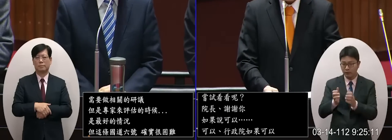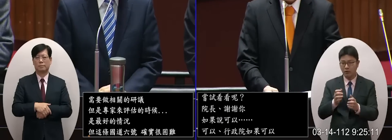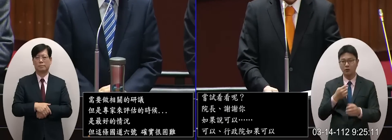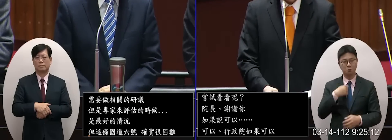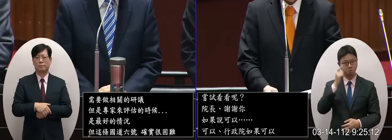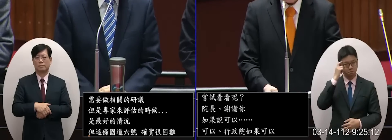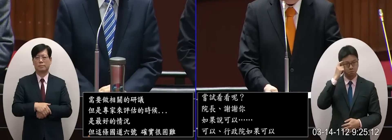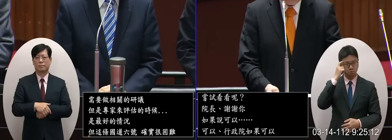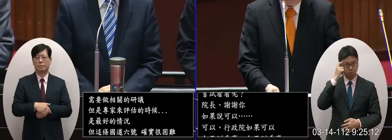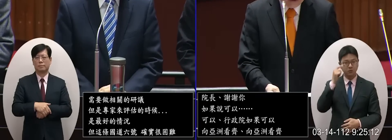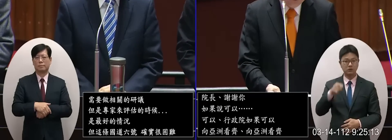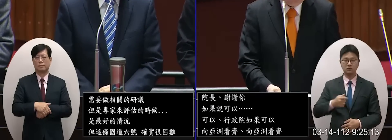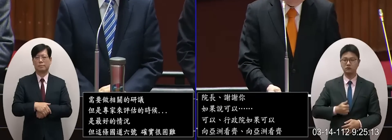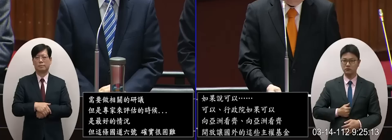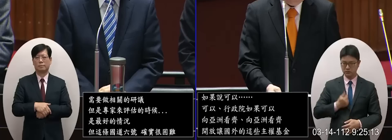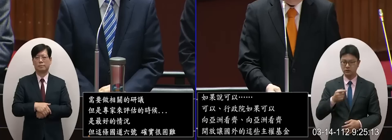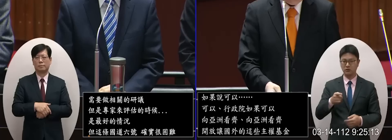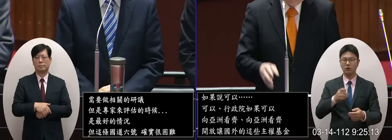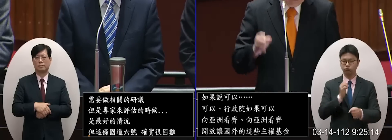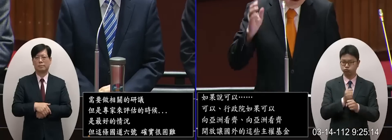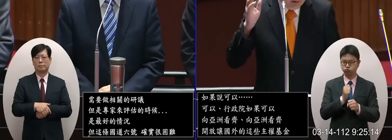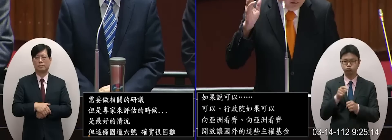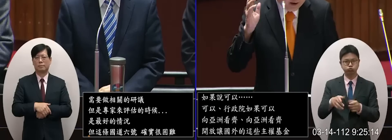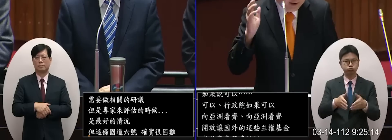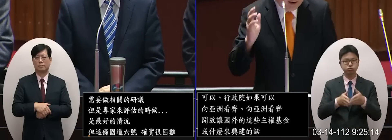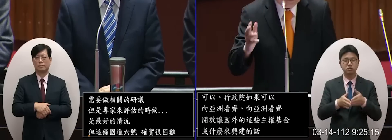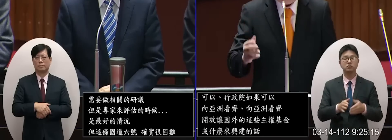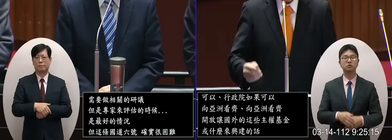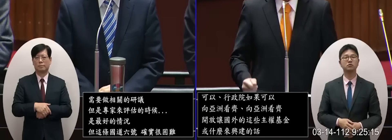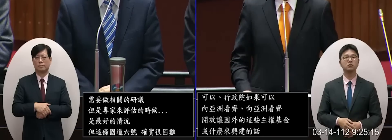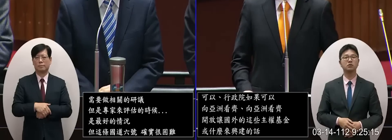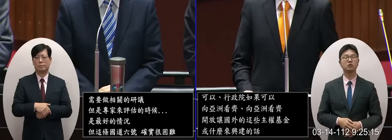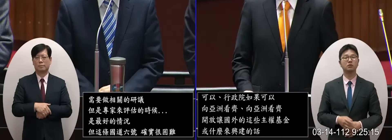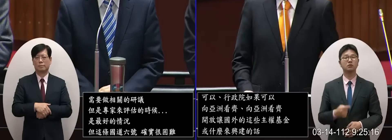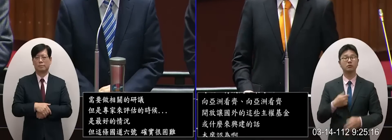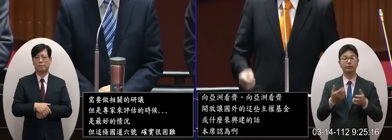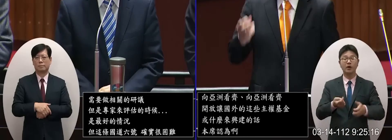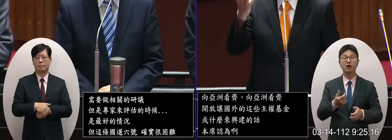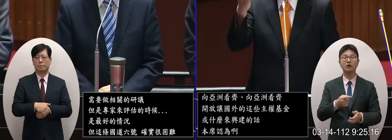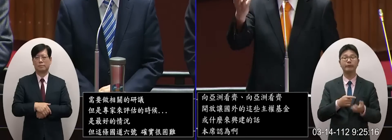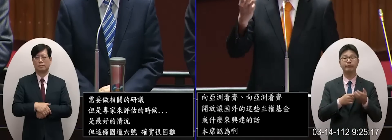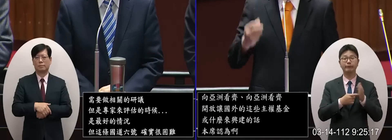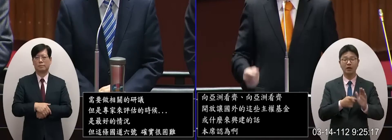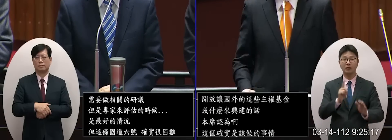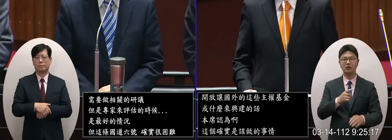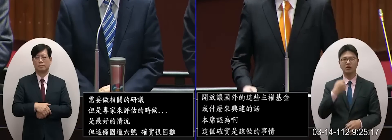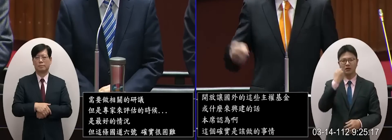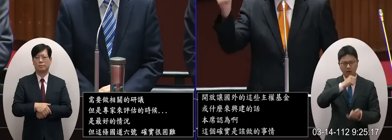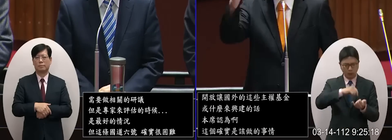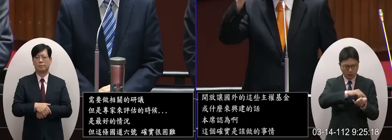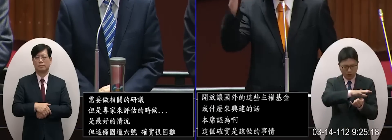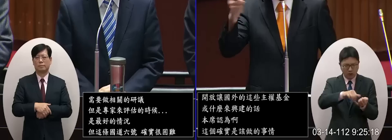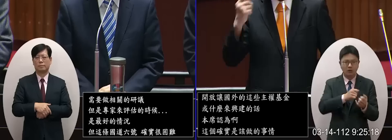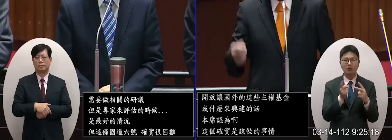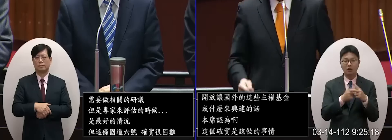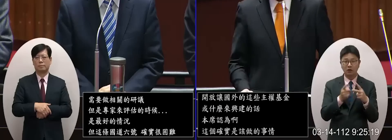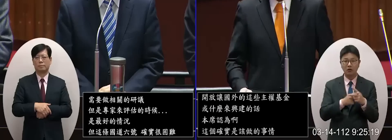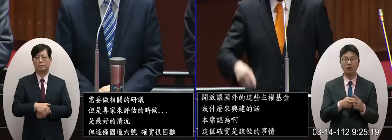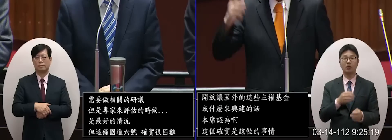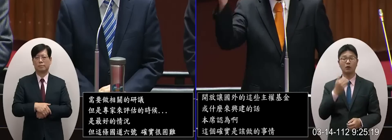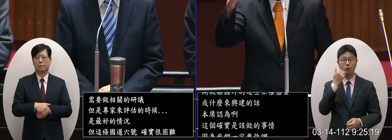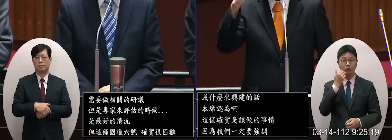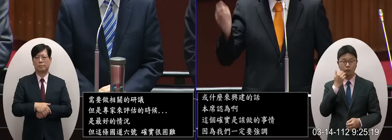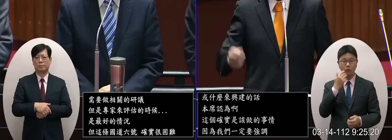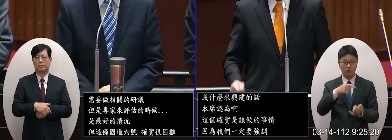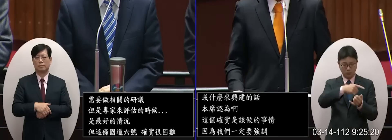啊，这个确实是该做的事情，因为我们一定要强调，台湾岛就这么小，环岛高速路